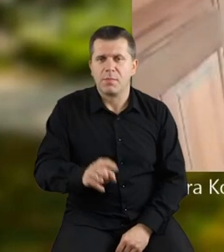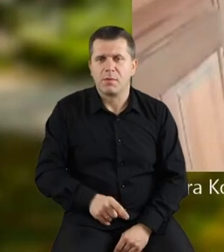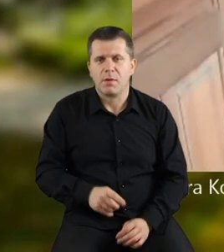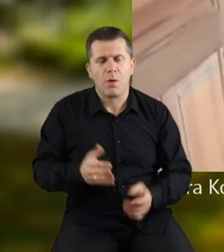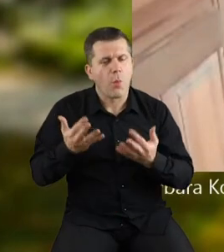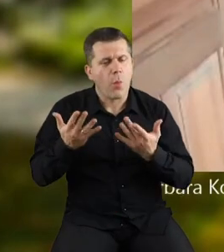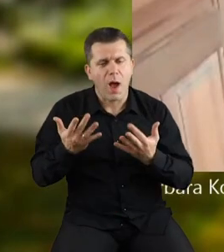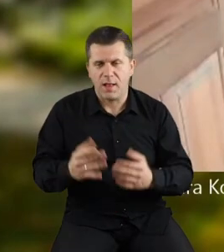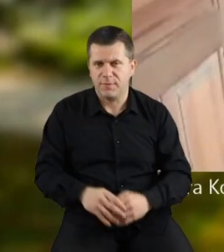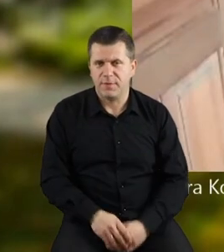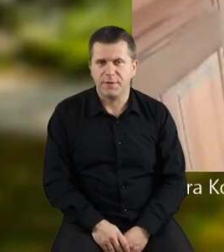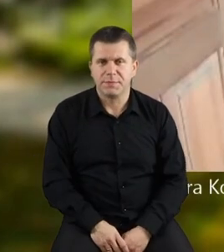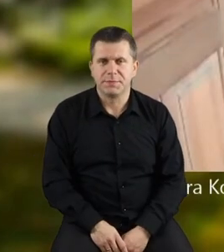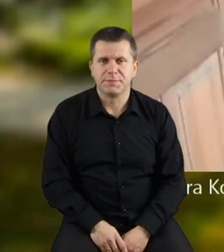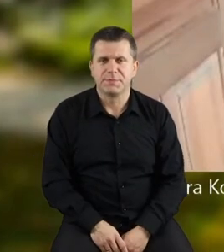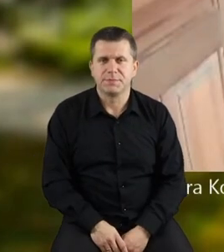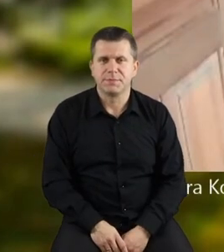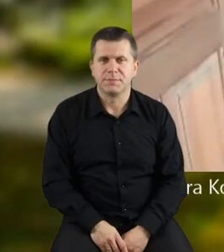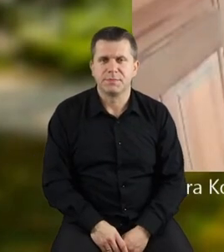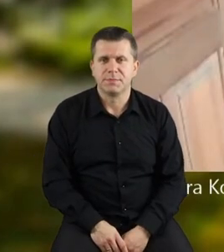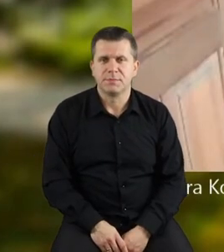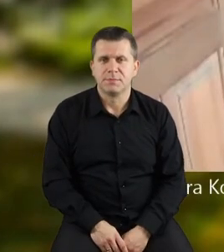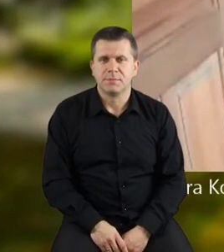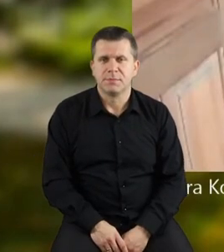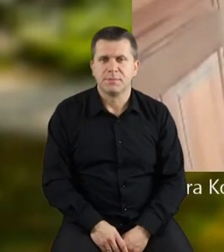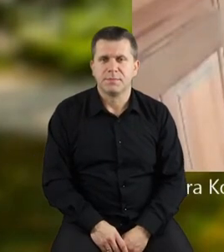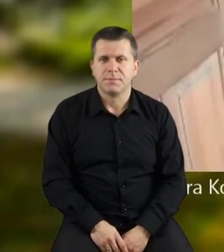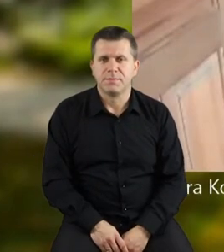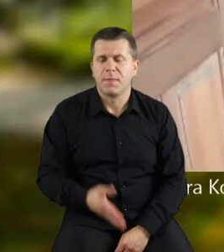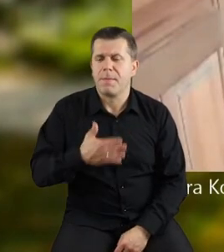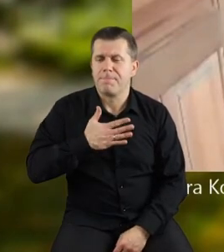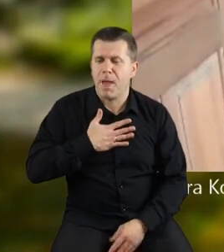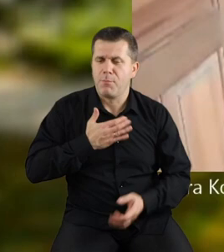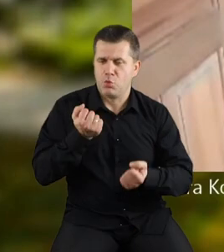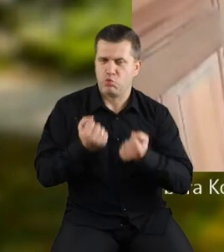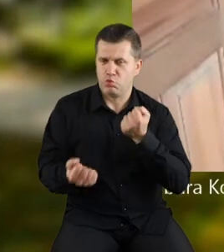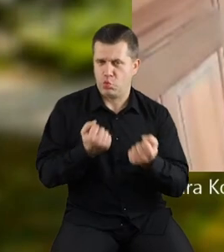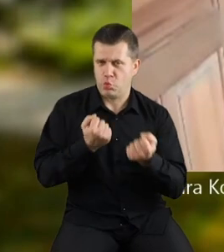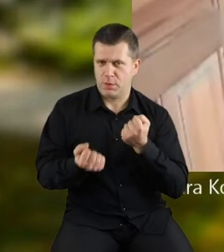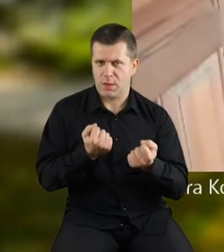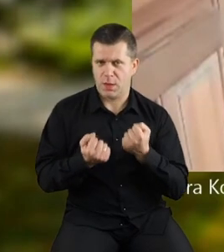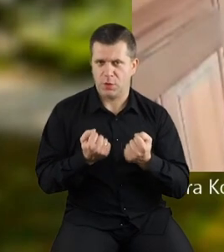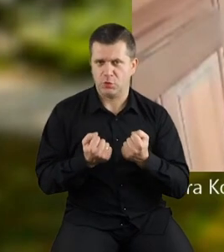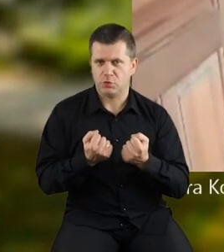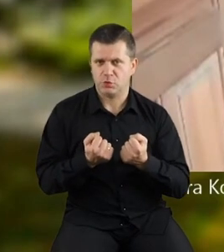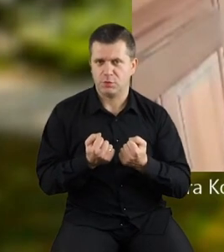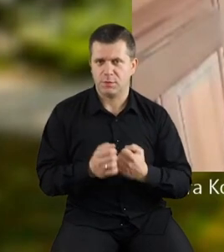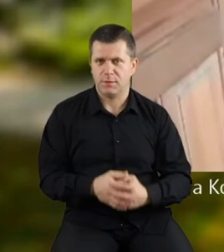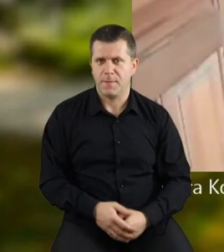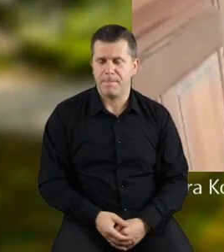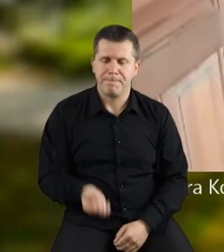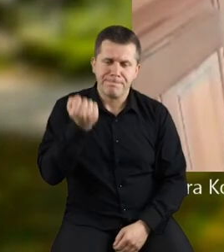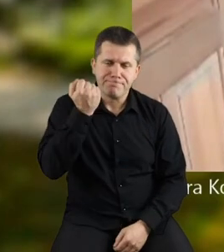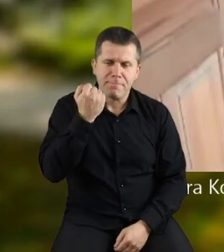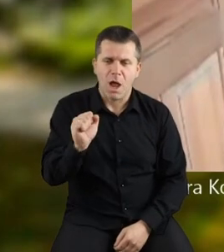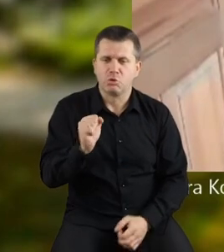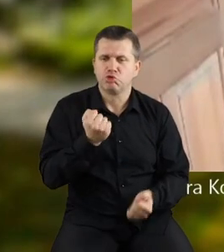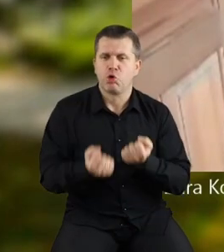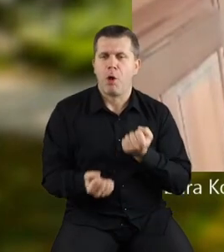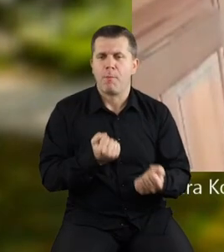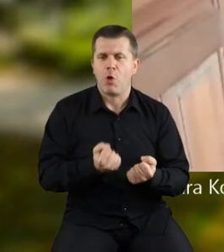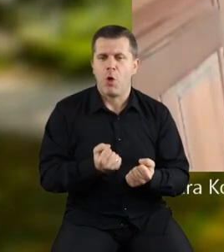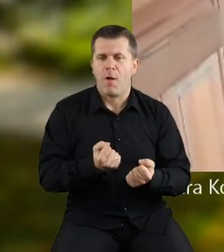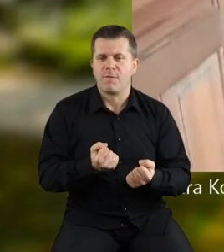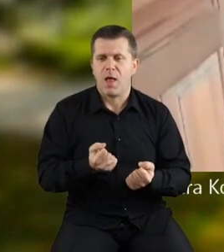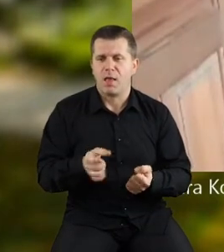Naprawdę łatwa, więc chyba znacznie mam trudniejsze i